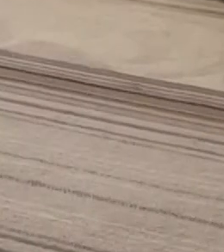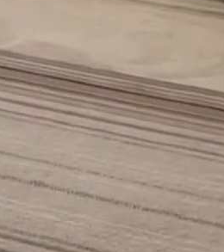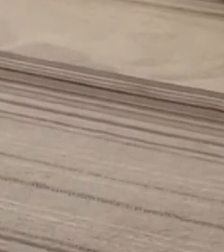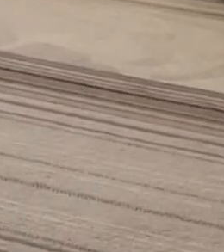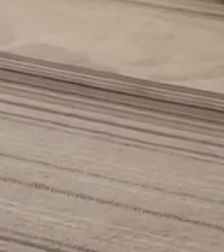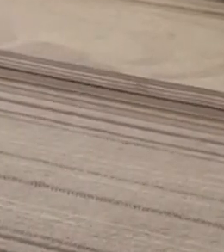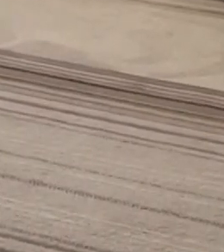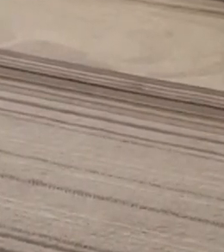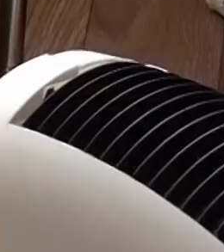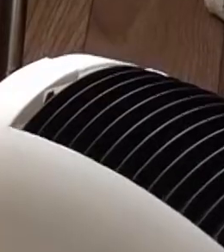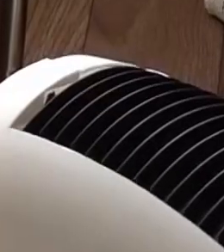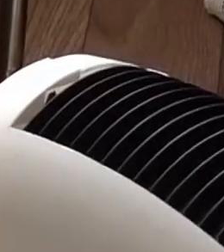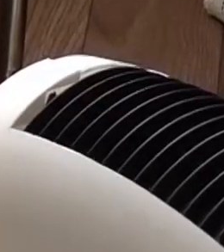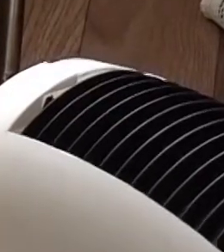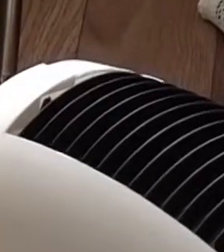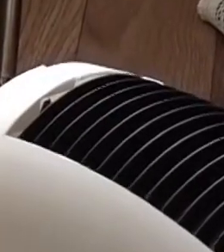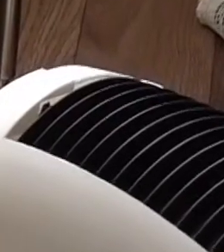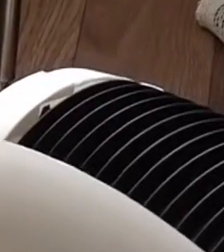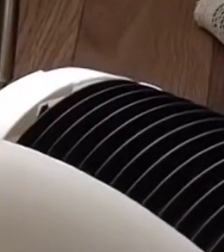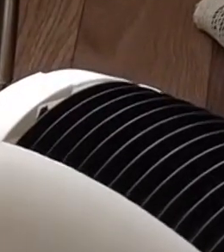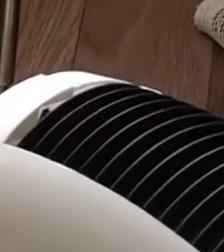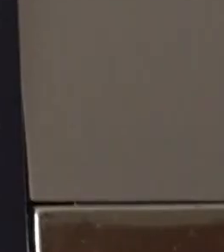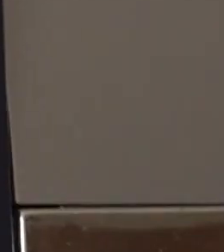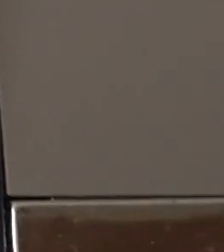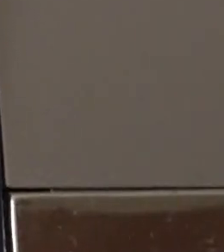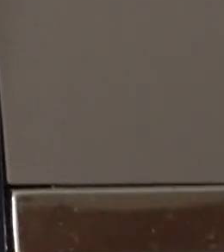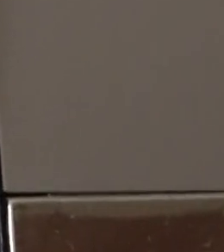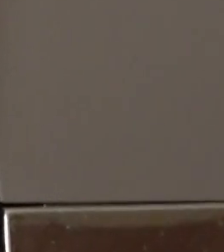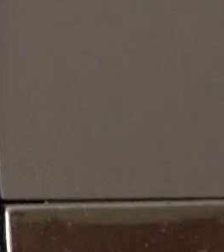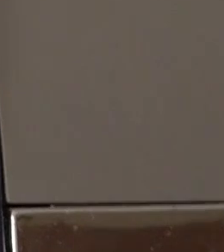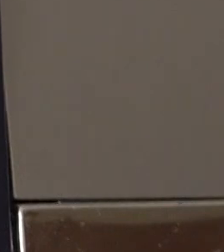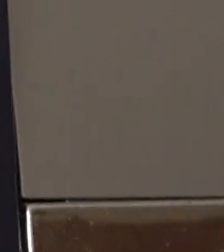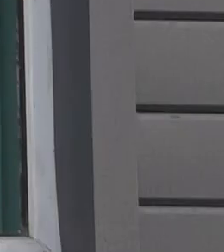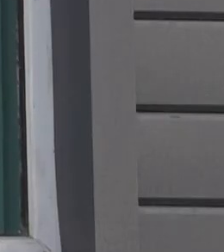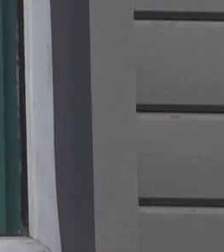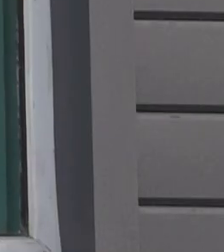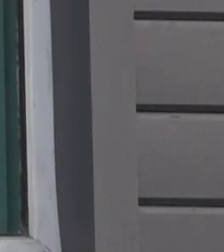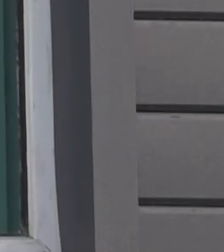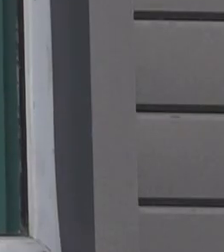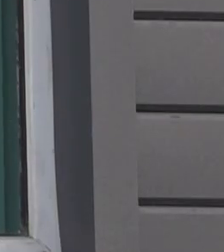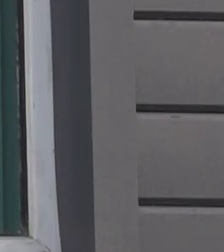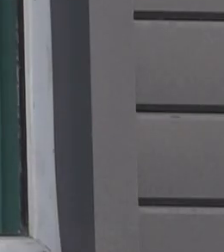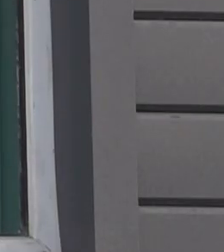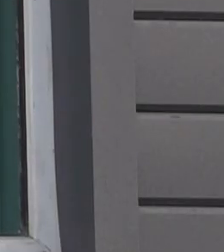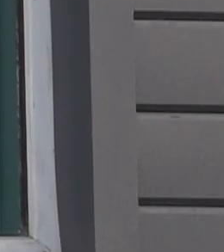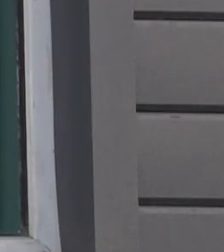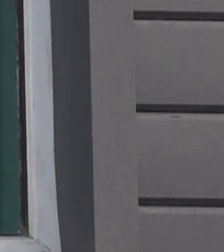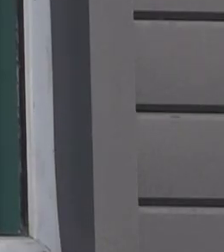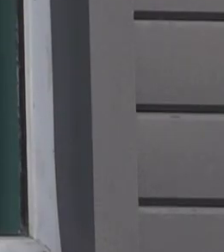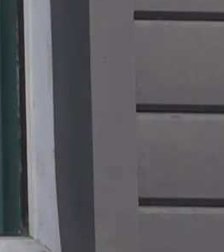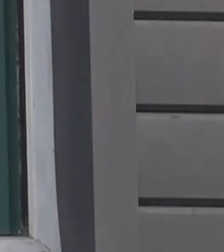Жители целого квартала в городе Кунаев замерзают в своих собственных квартирах. Что не так с отоплением? Подробности в материале Дамира